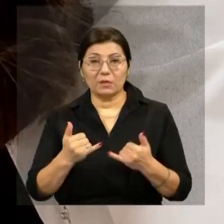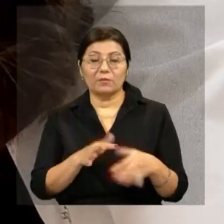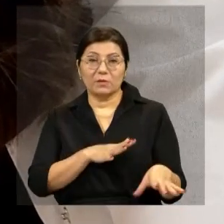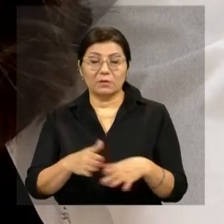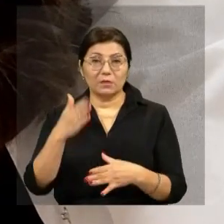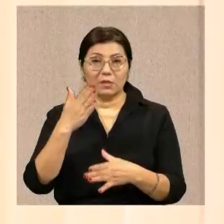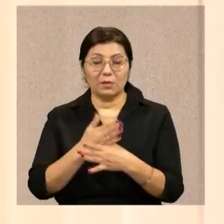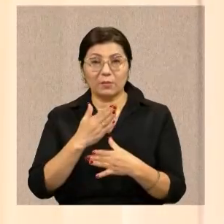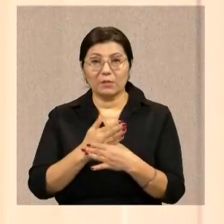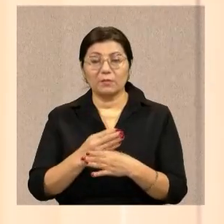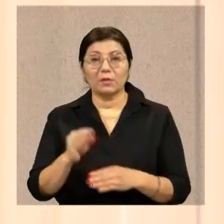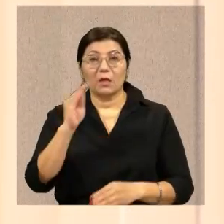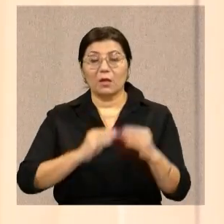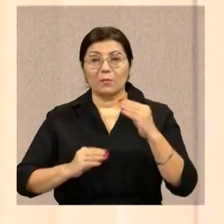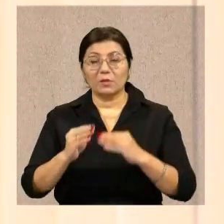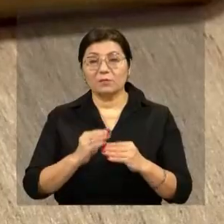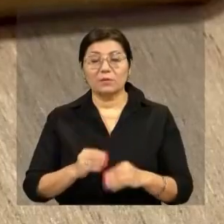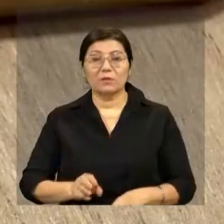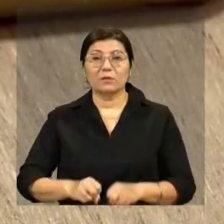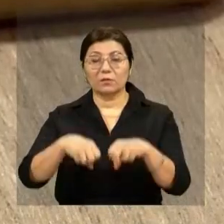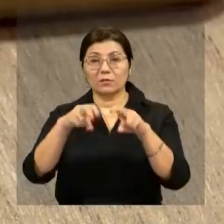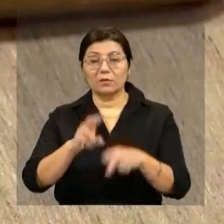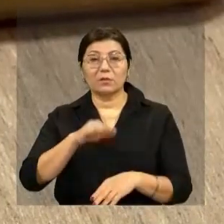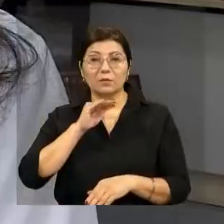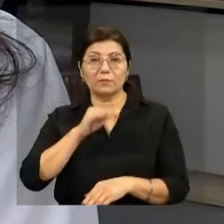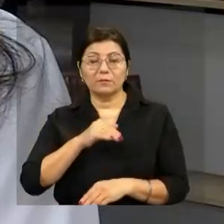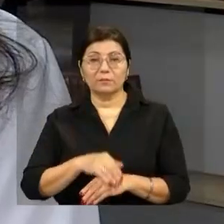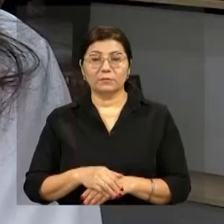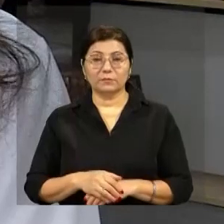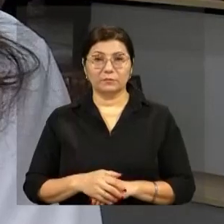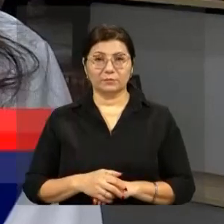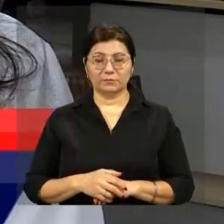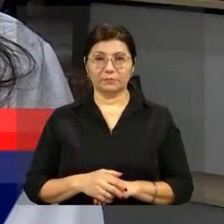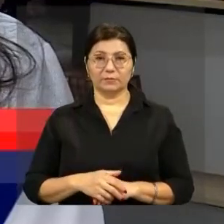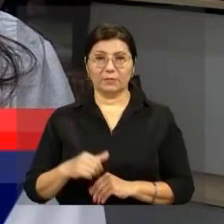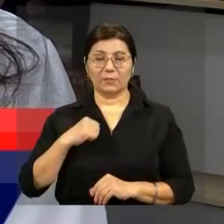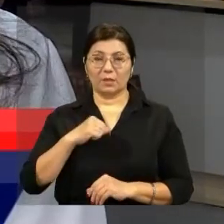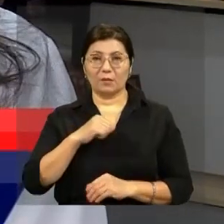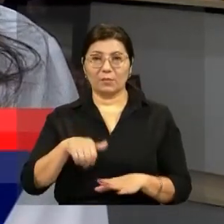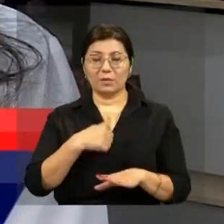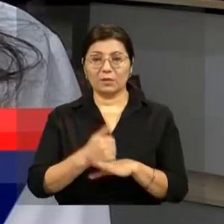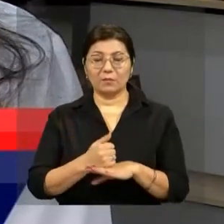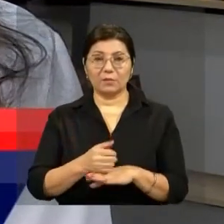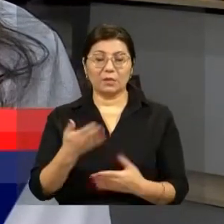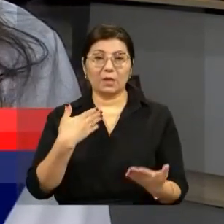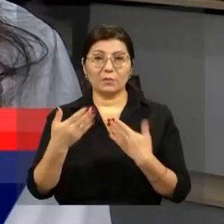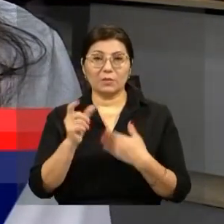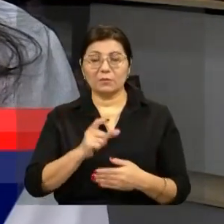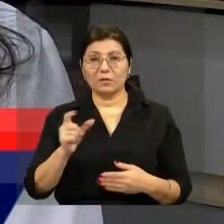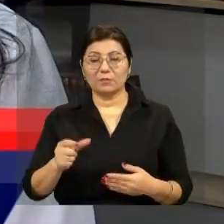помогут ей в становлении как специалиста, считает девушка. Врачи, самое главное, это общение с людьми.